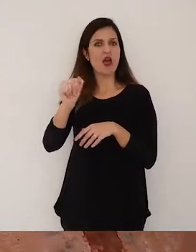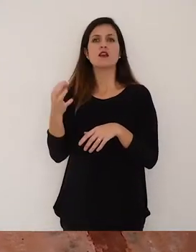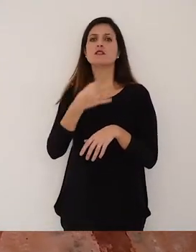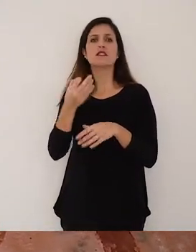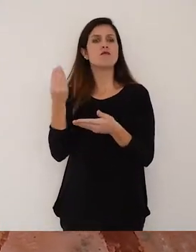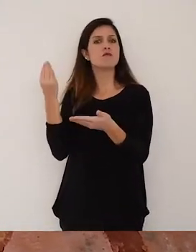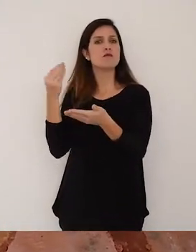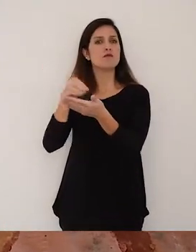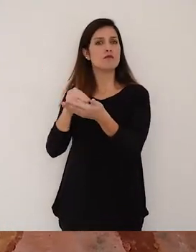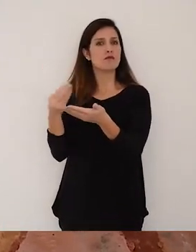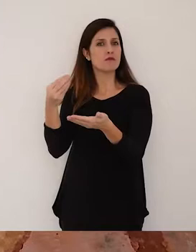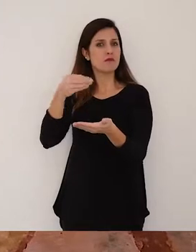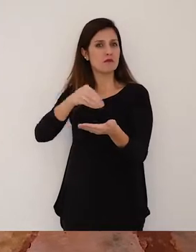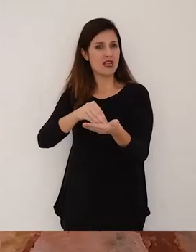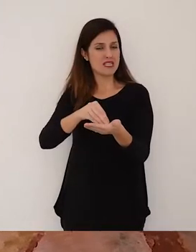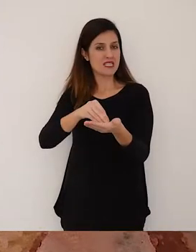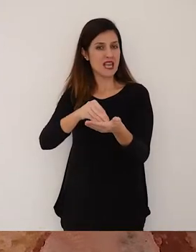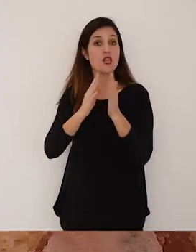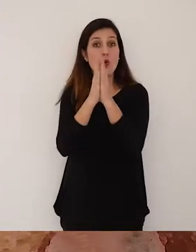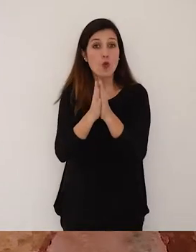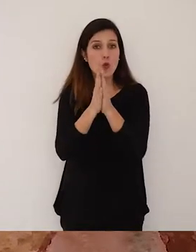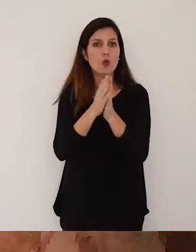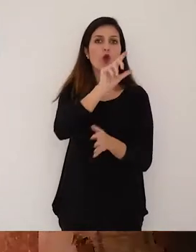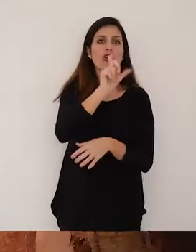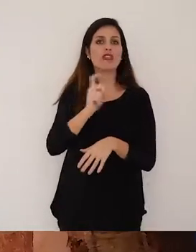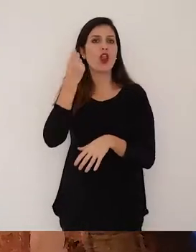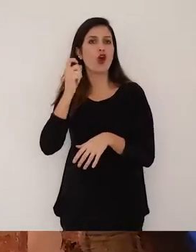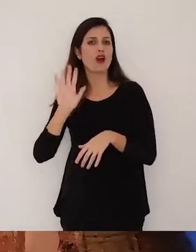decorativi realizzati nell'ambito del culto italo-greco.